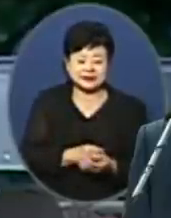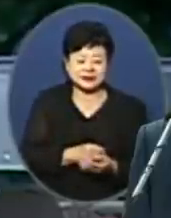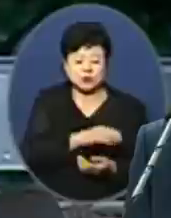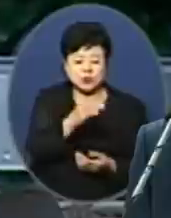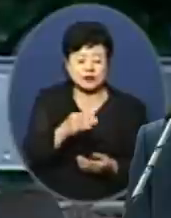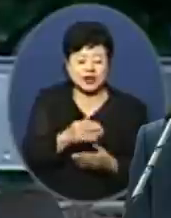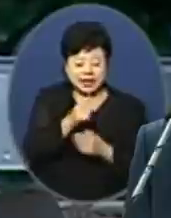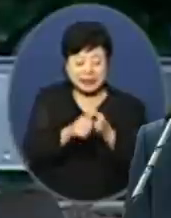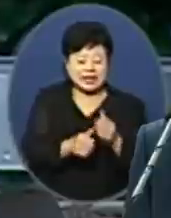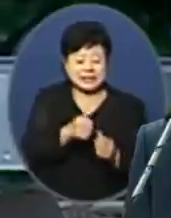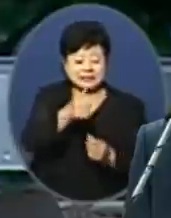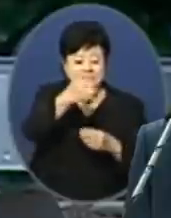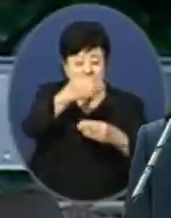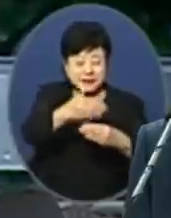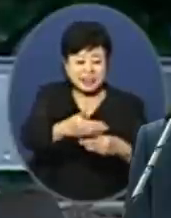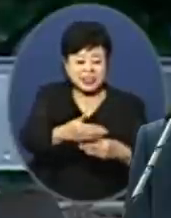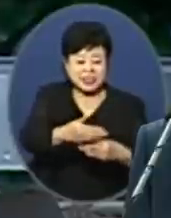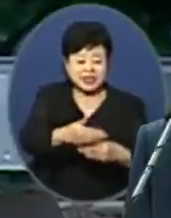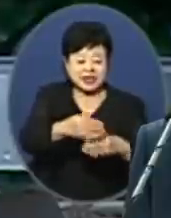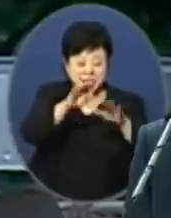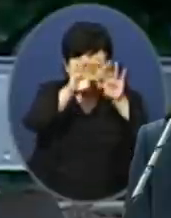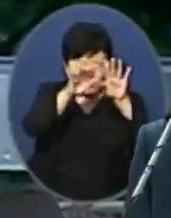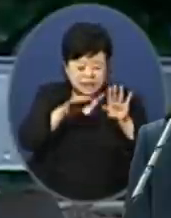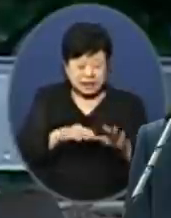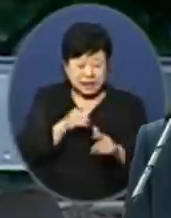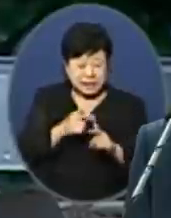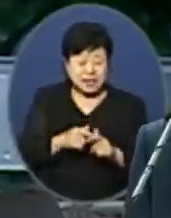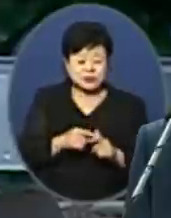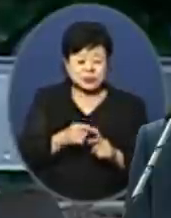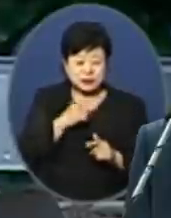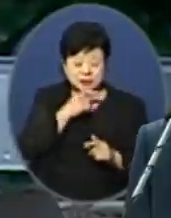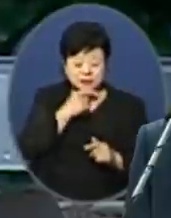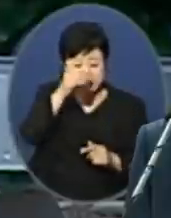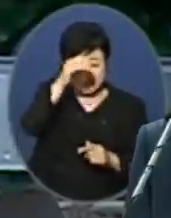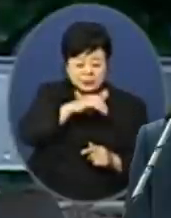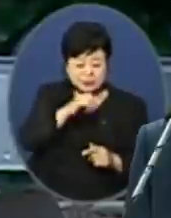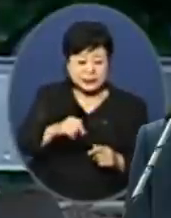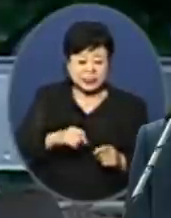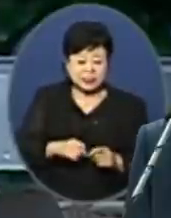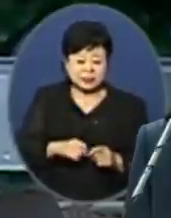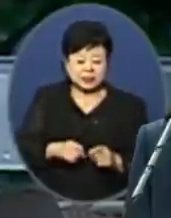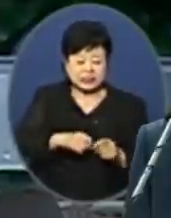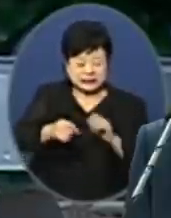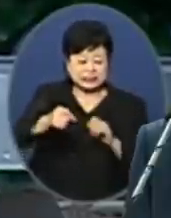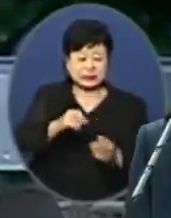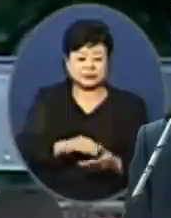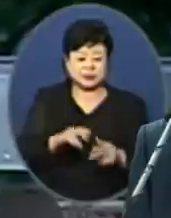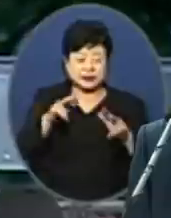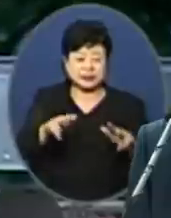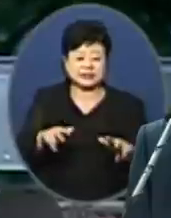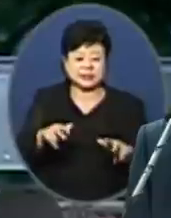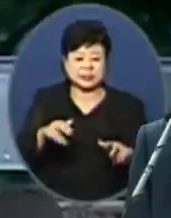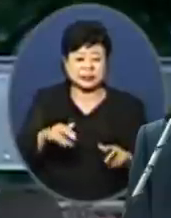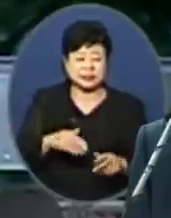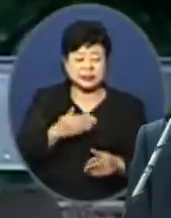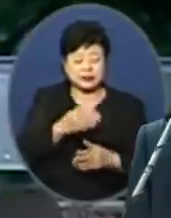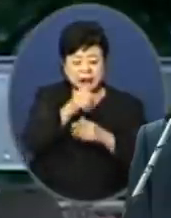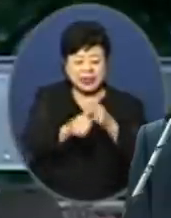우리와 하나님 사이를 막았던 휘장이 예수 그리스도 십자가를 통하여 찢어짐으로 말미암아 이제는 여러분과